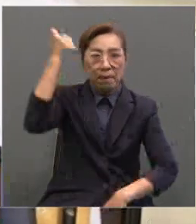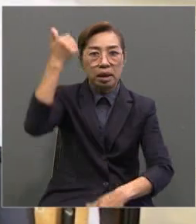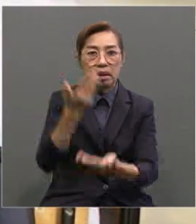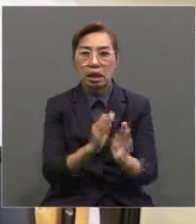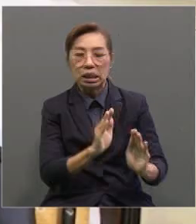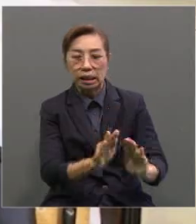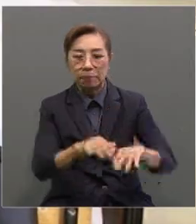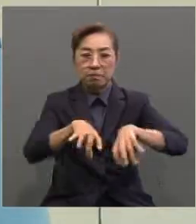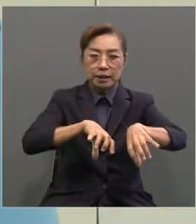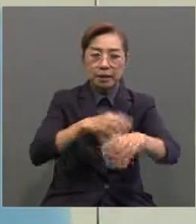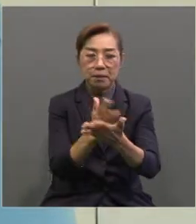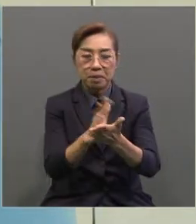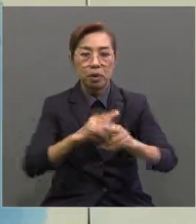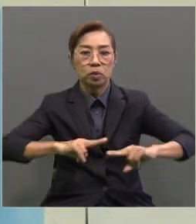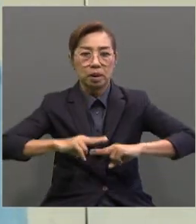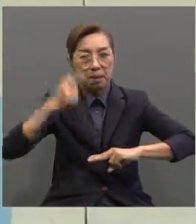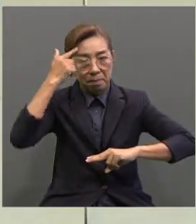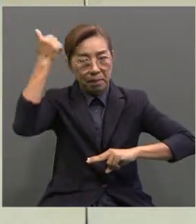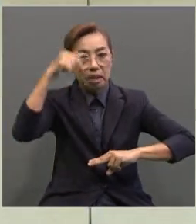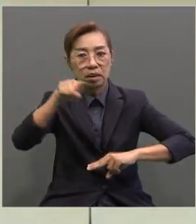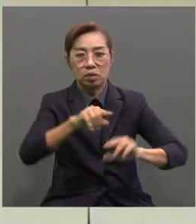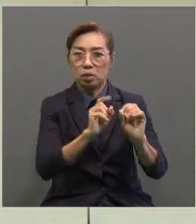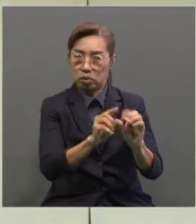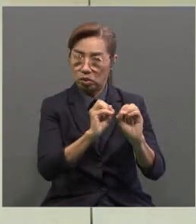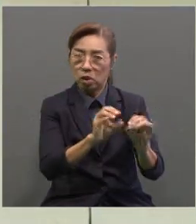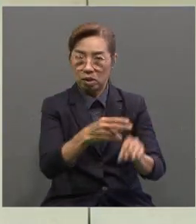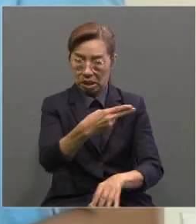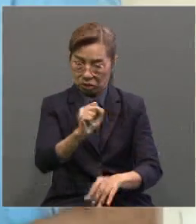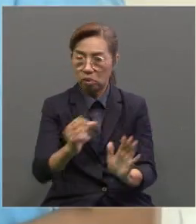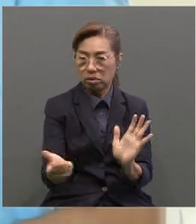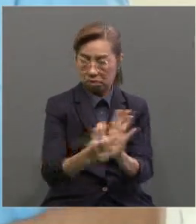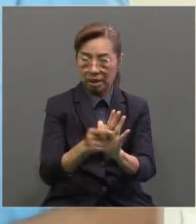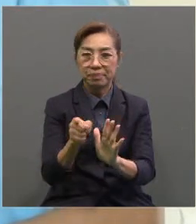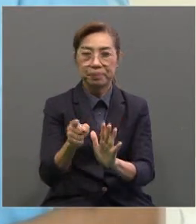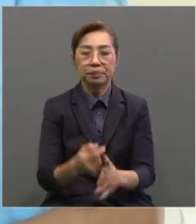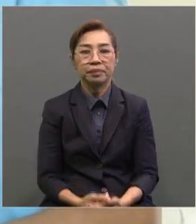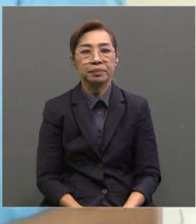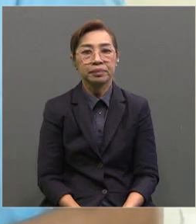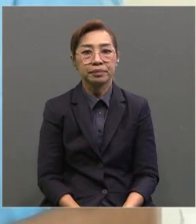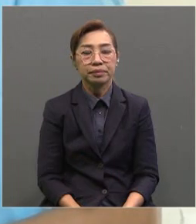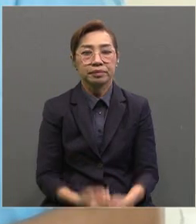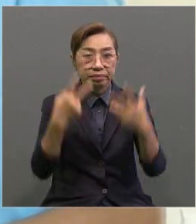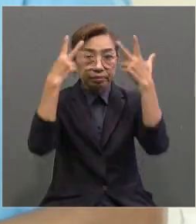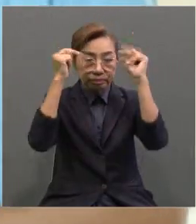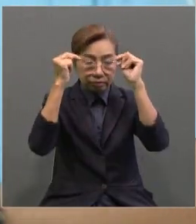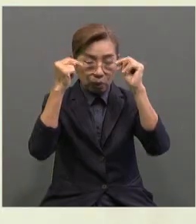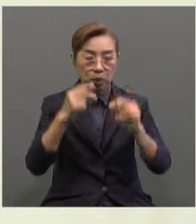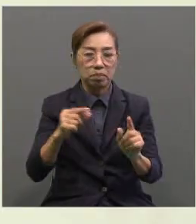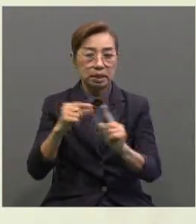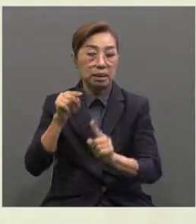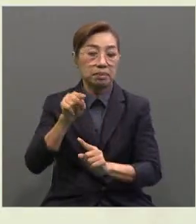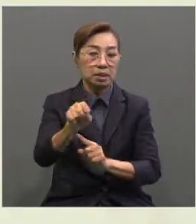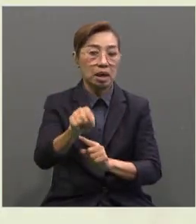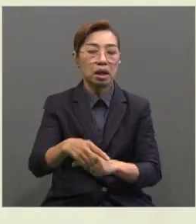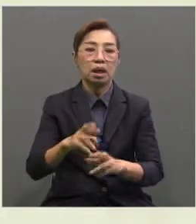ทรัพย์แล้วก็บริหารเงินให้เพียงพอในยามฉุกเฉินรวมไปจนถึงในยามเกษียณด้วยครับค่ะท่านนายกเองยังมีข้อสั่งการนะคะให้ทาง